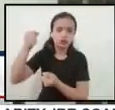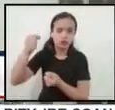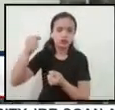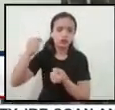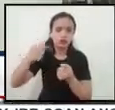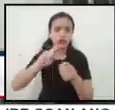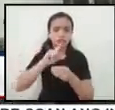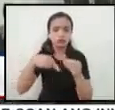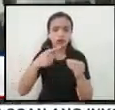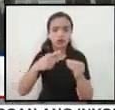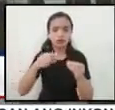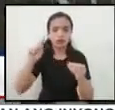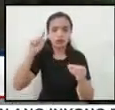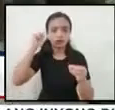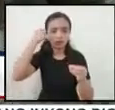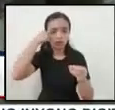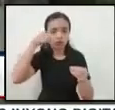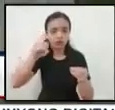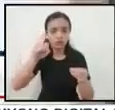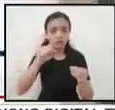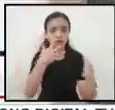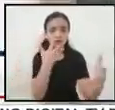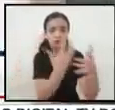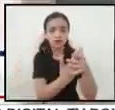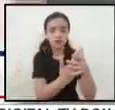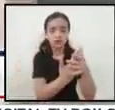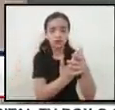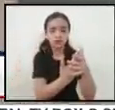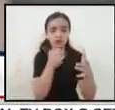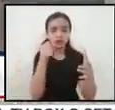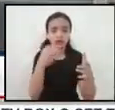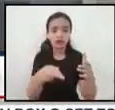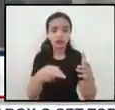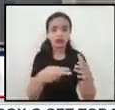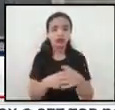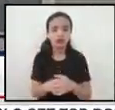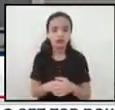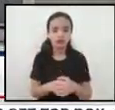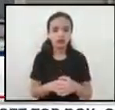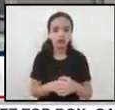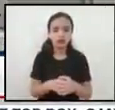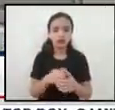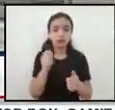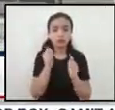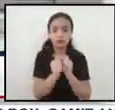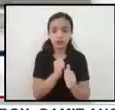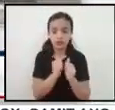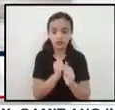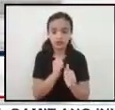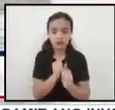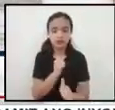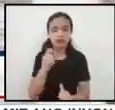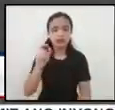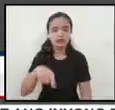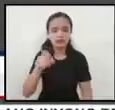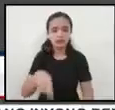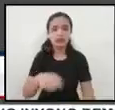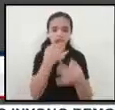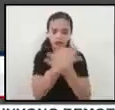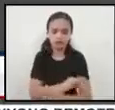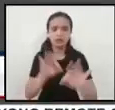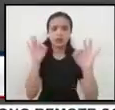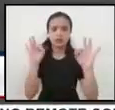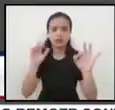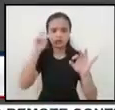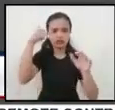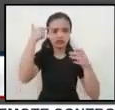and detention order sa gobernador ng mababang kapulungan na nangangahulugan na kailangang palayain si Mamba.